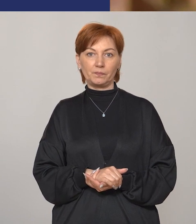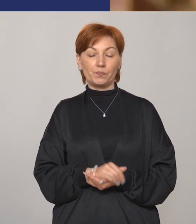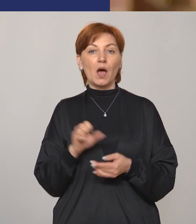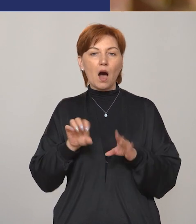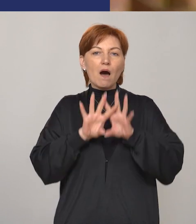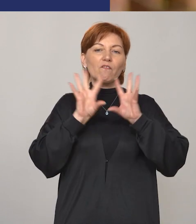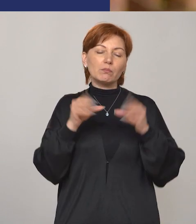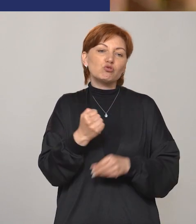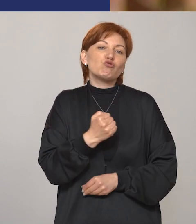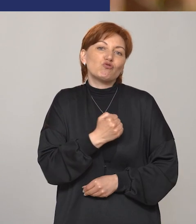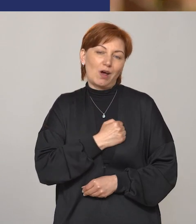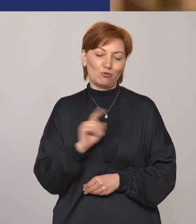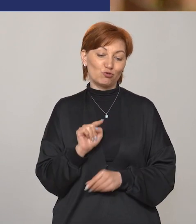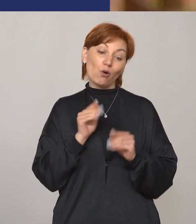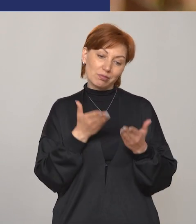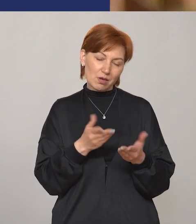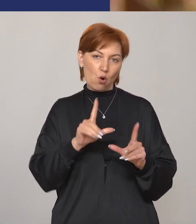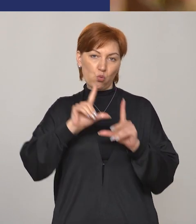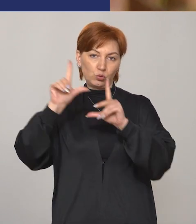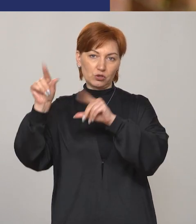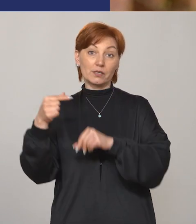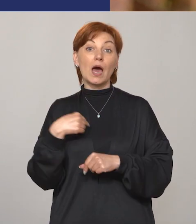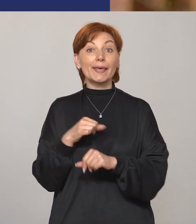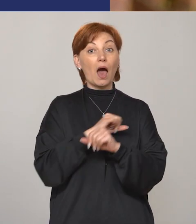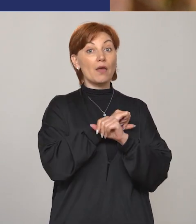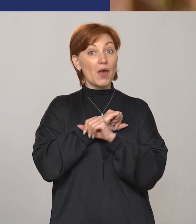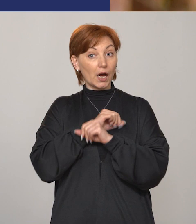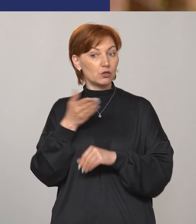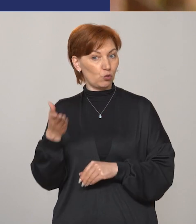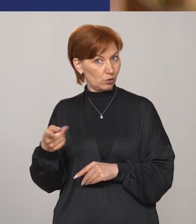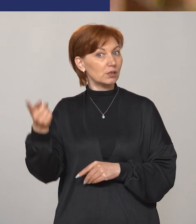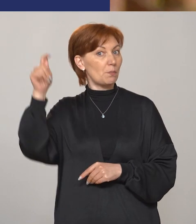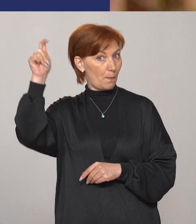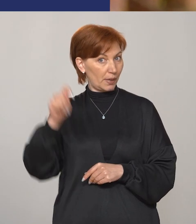Вообще жаль, что ты уезжаешь. Я на каникулы к тебе приеду.